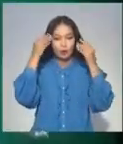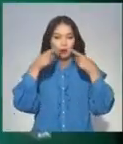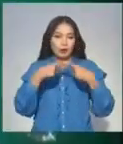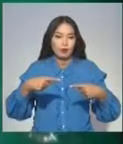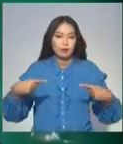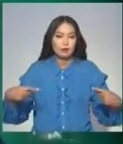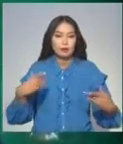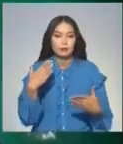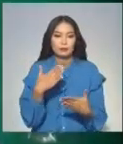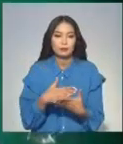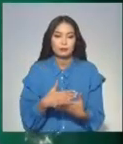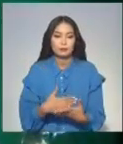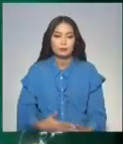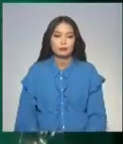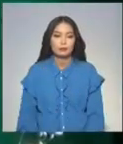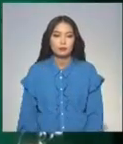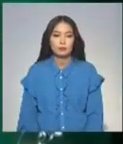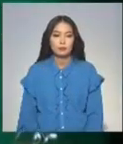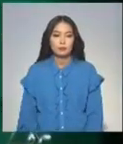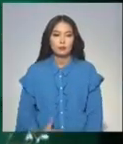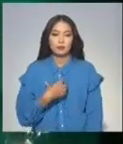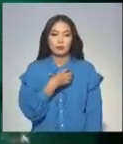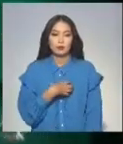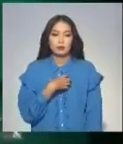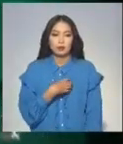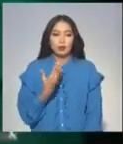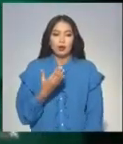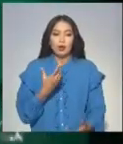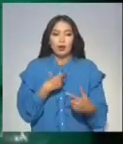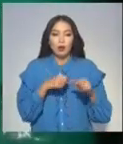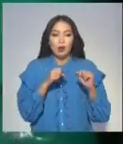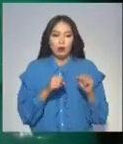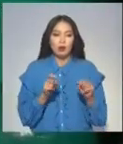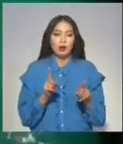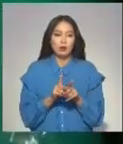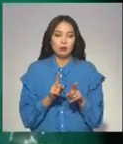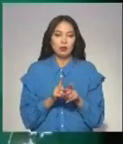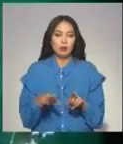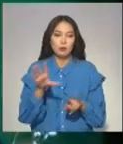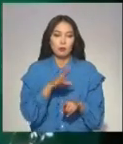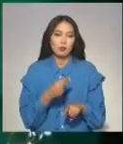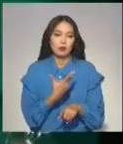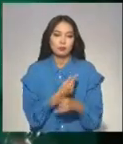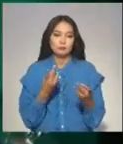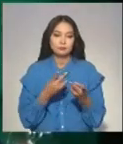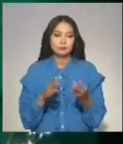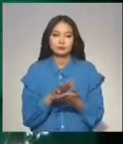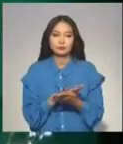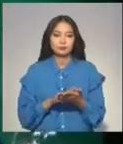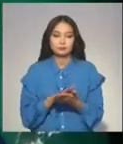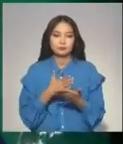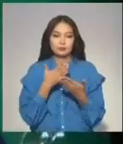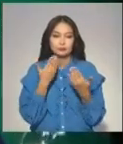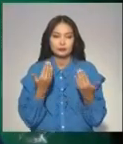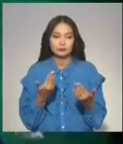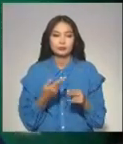бөлінеді. Это положено, как положено. Біз мысалы Союзде бәріміз алдық уақытында. Сейчас ничем не болеем, ни кор,